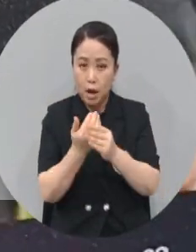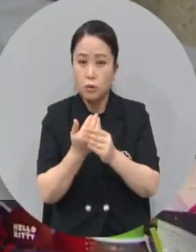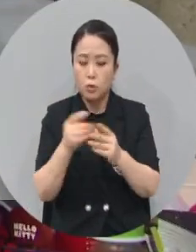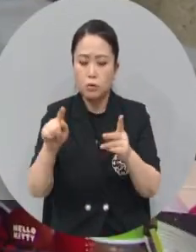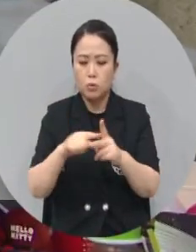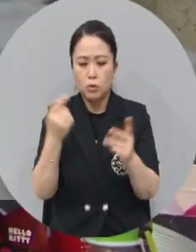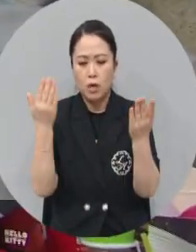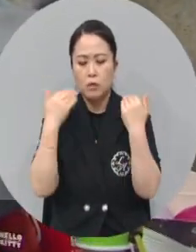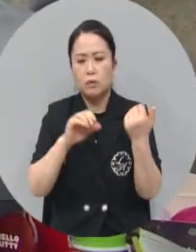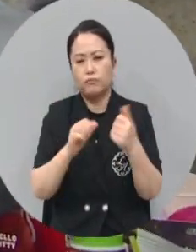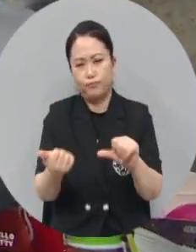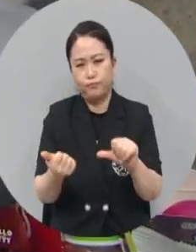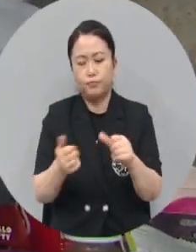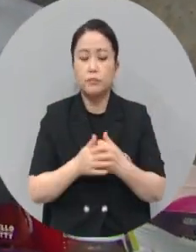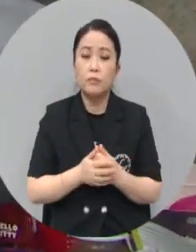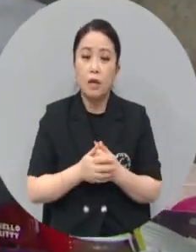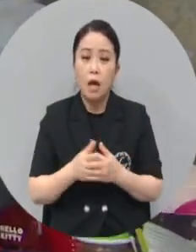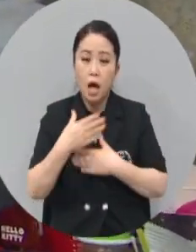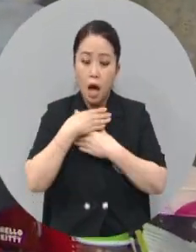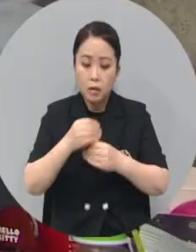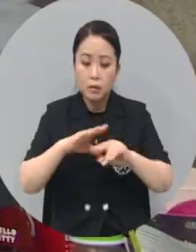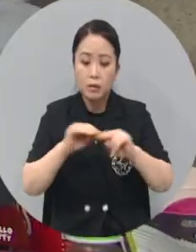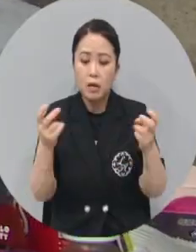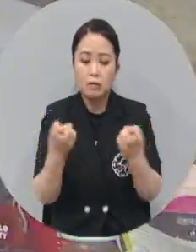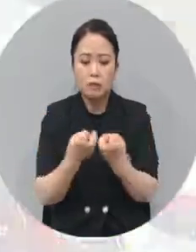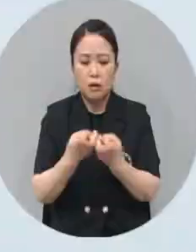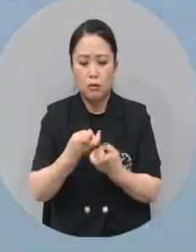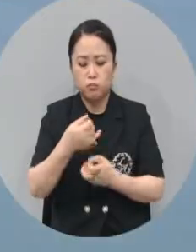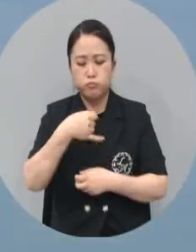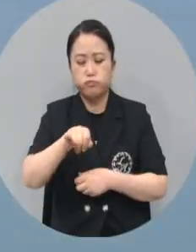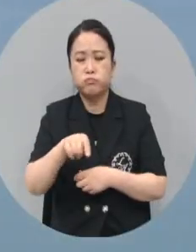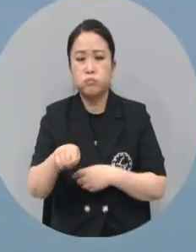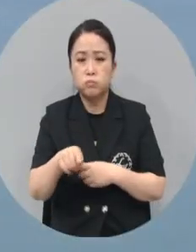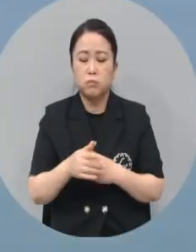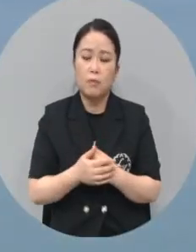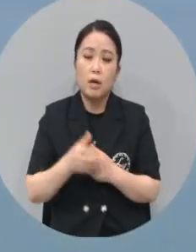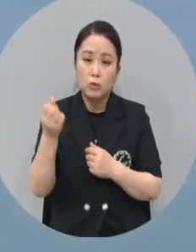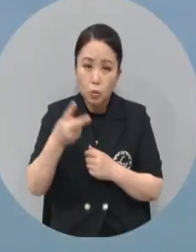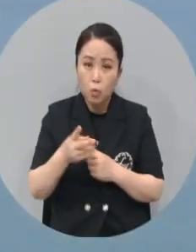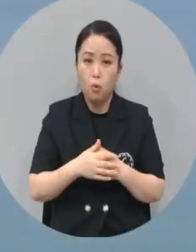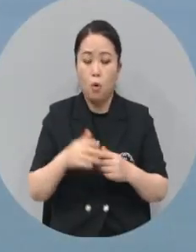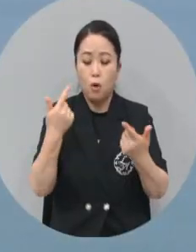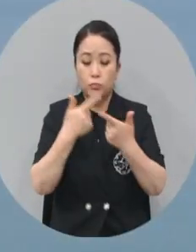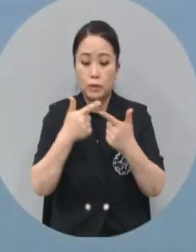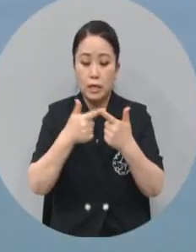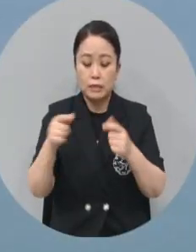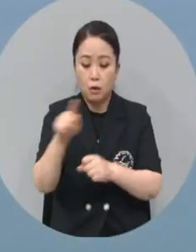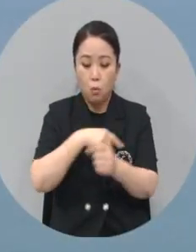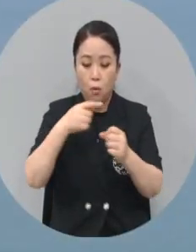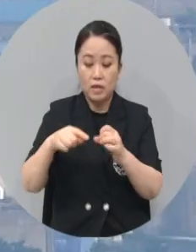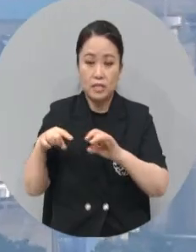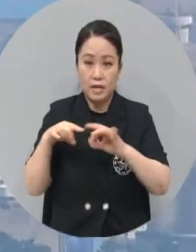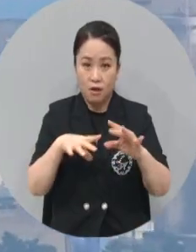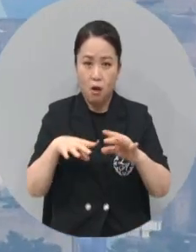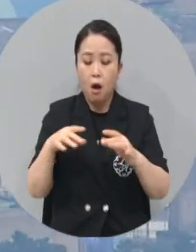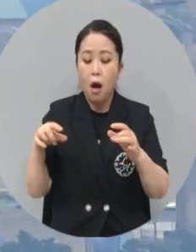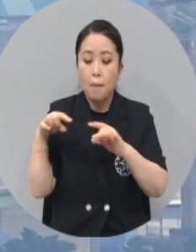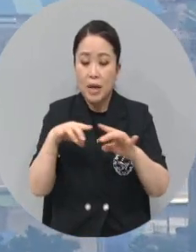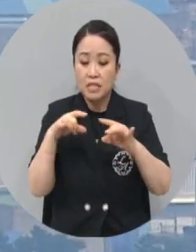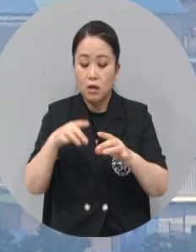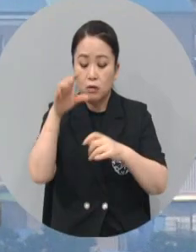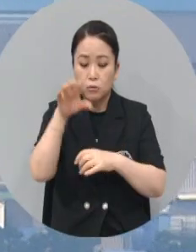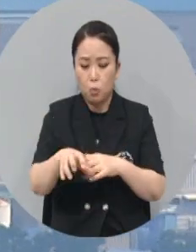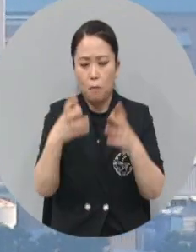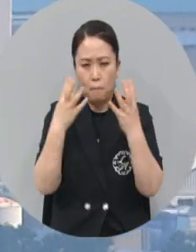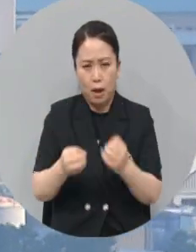초등학생이 숨졌습니다. 안전대책은 부실했습니다. 게다가 부산은 원자력발전소가 밀집해 있는 등